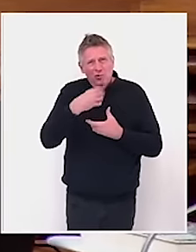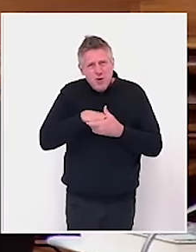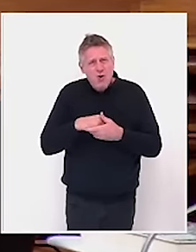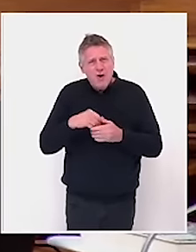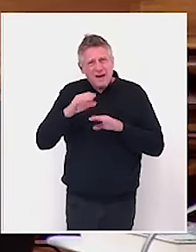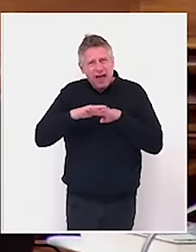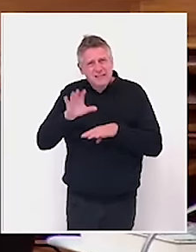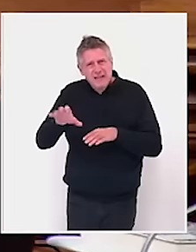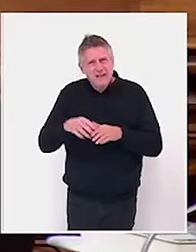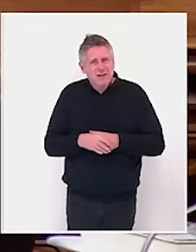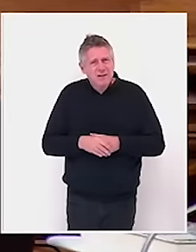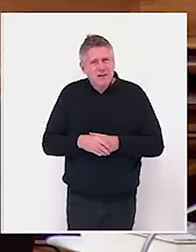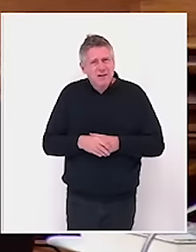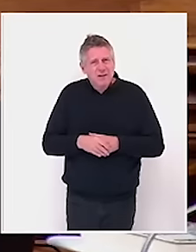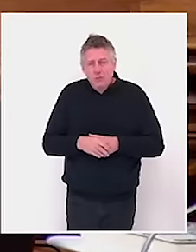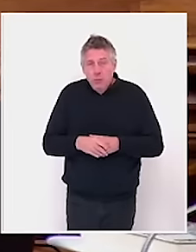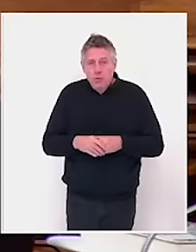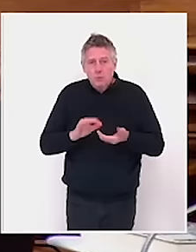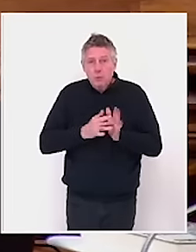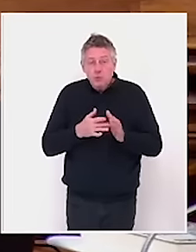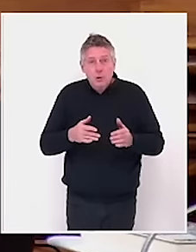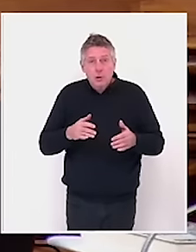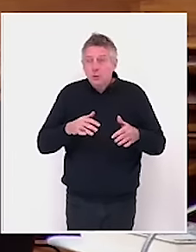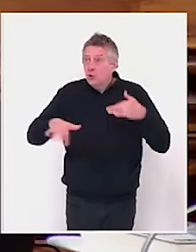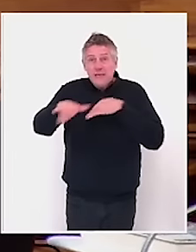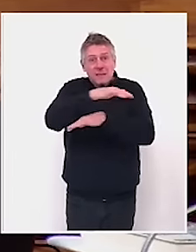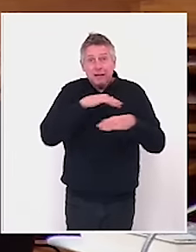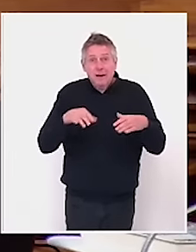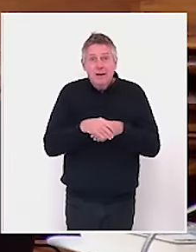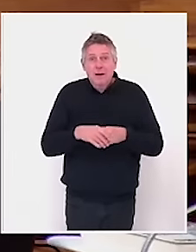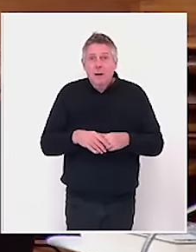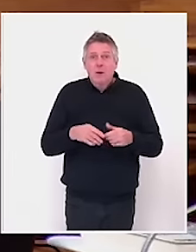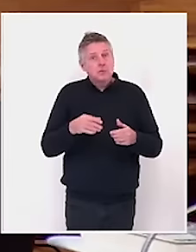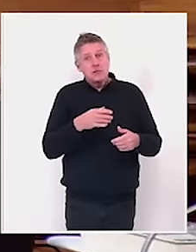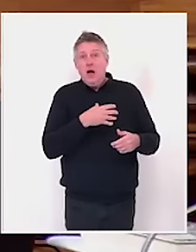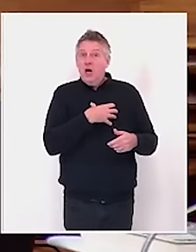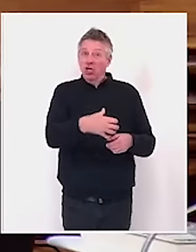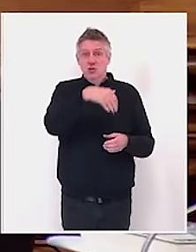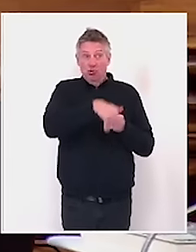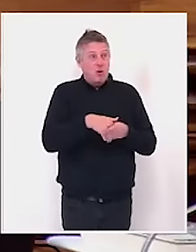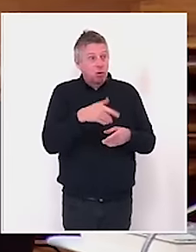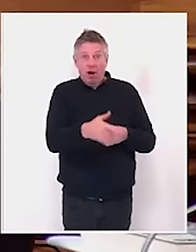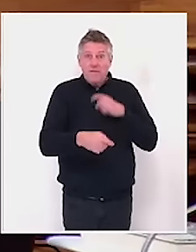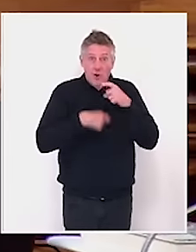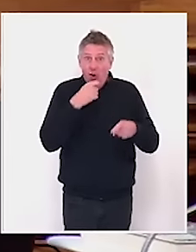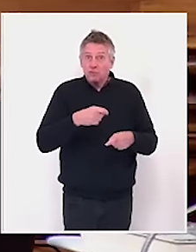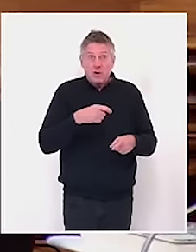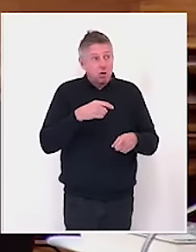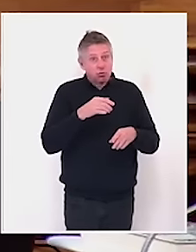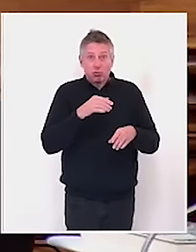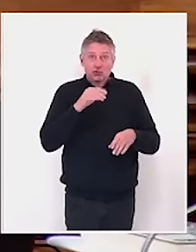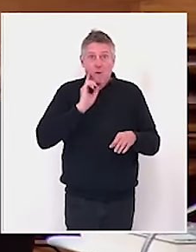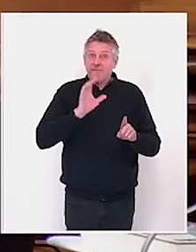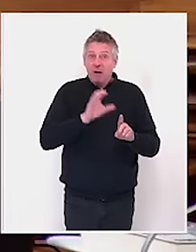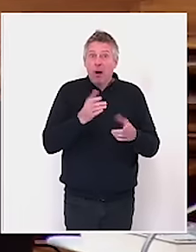sont exacerbées dans l'ensemble de la société. On a quand même des exemples pas mal dans les milieux riches ou dans les milieux culturels élevés, le